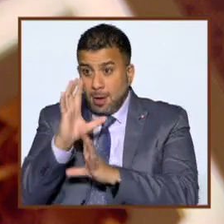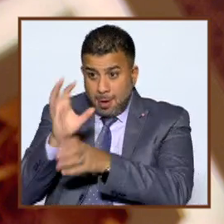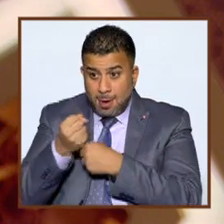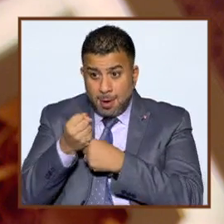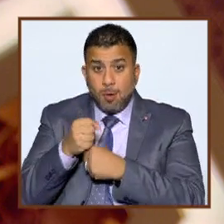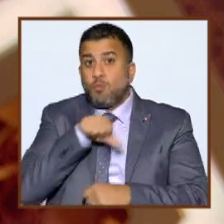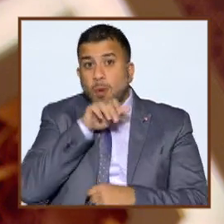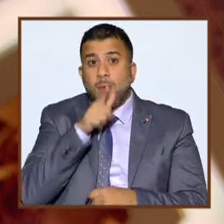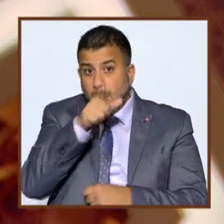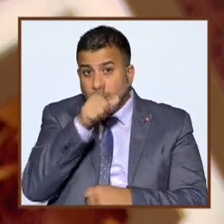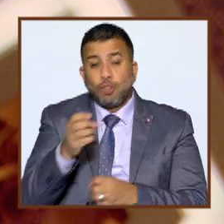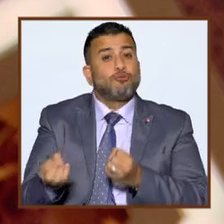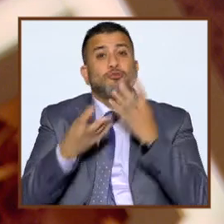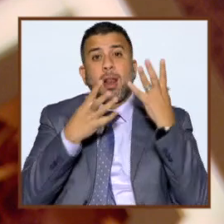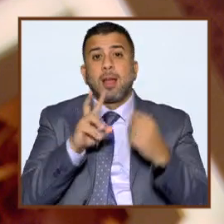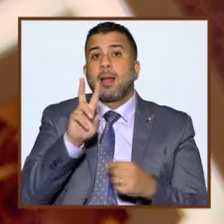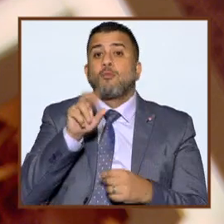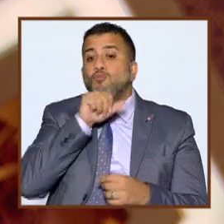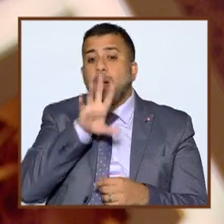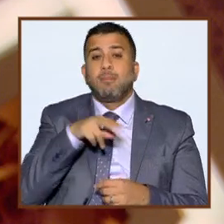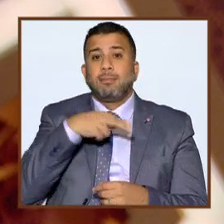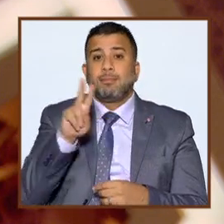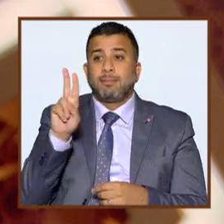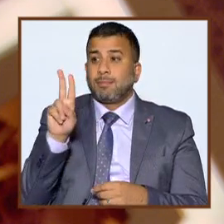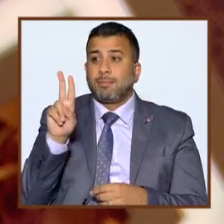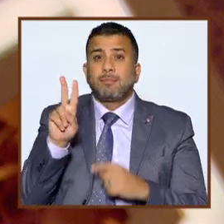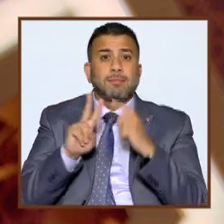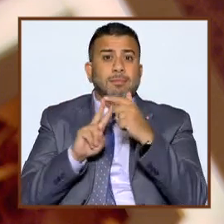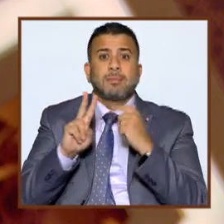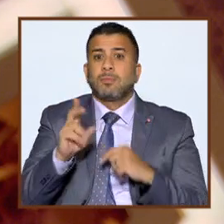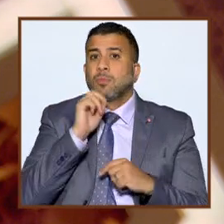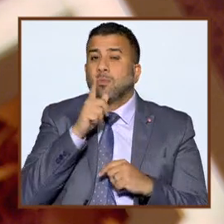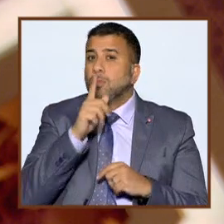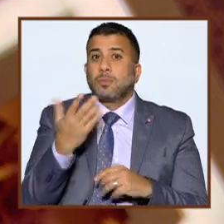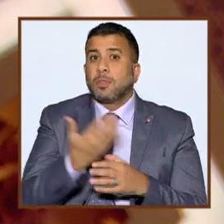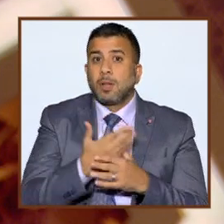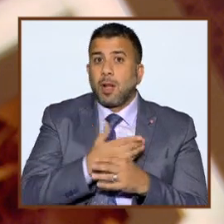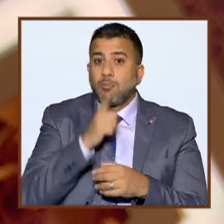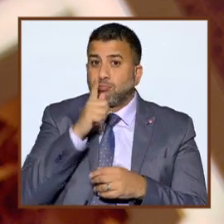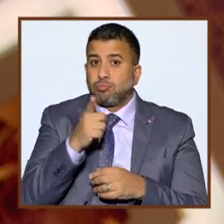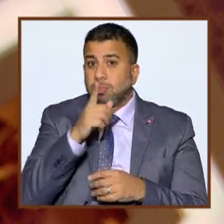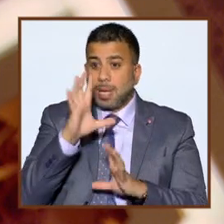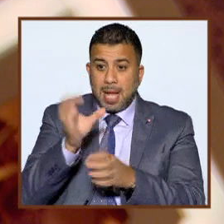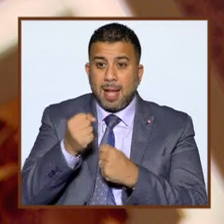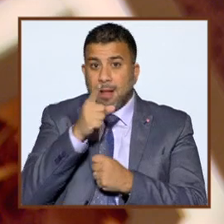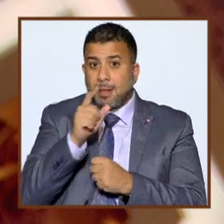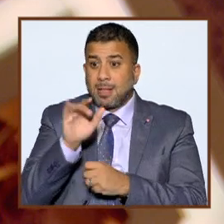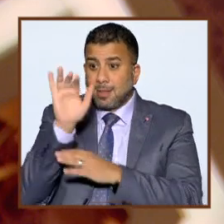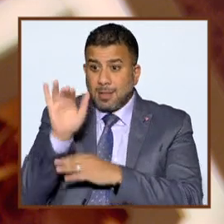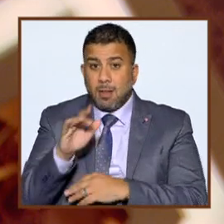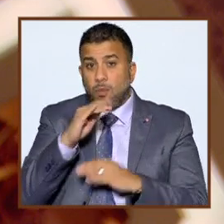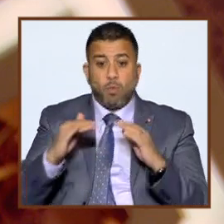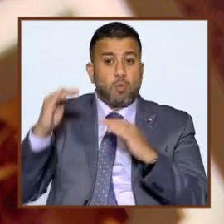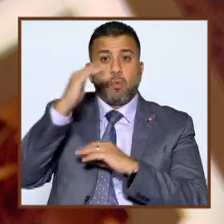في الجنة ثم فرق بين أصبعيه، وهذا يدلنا على ماذا؟ على أن كافل اليتيم في